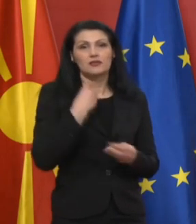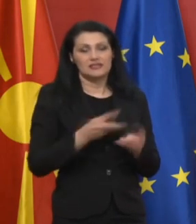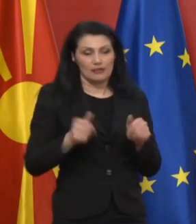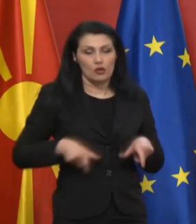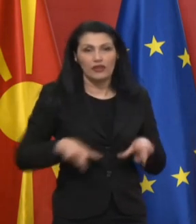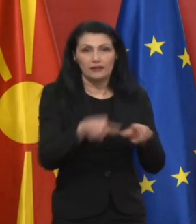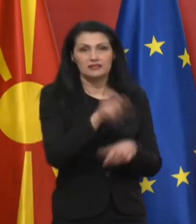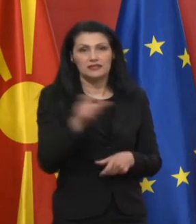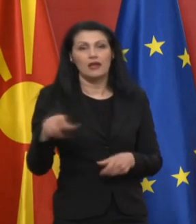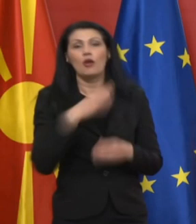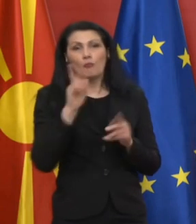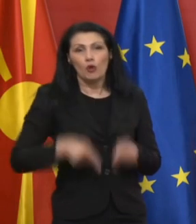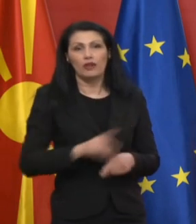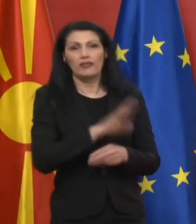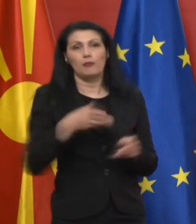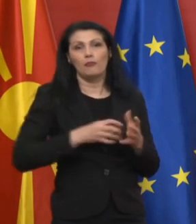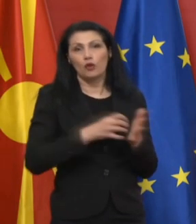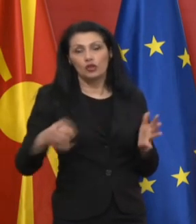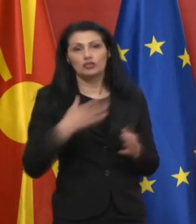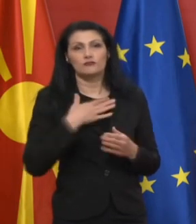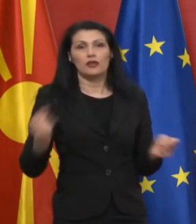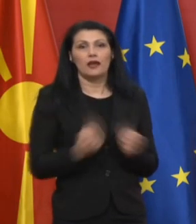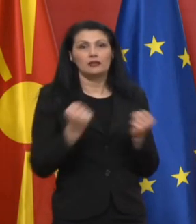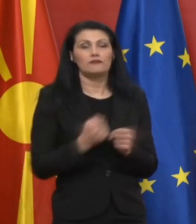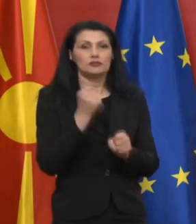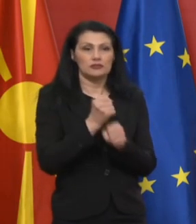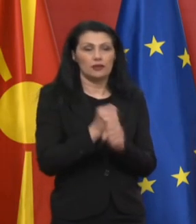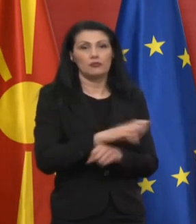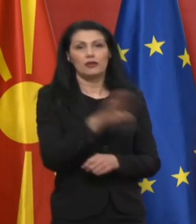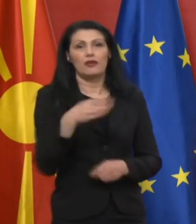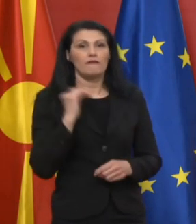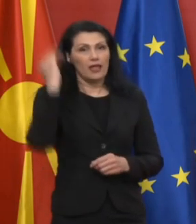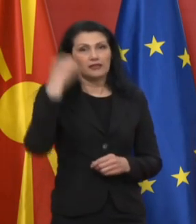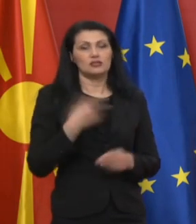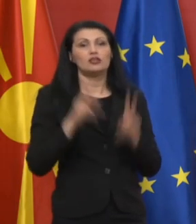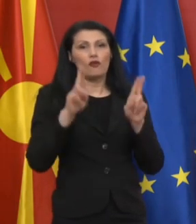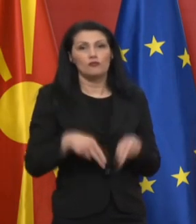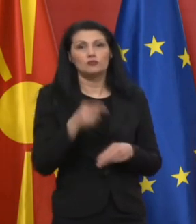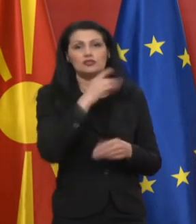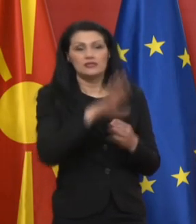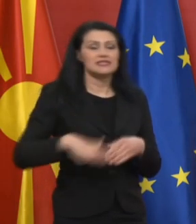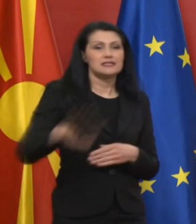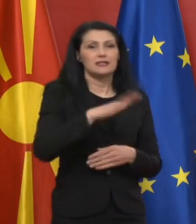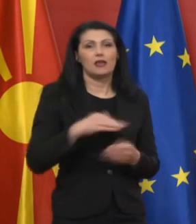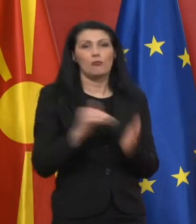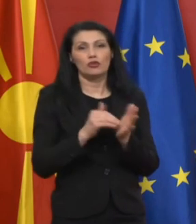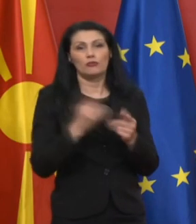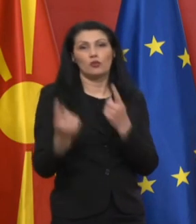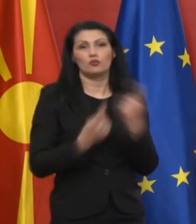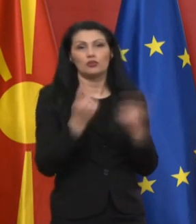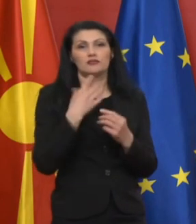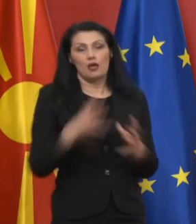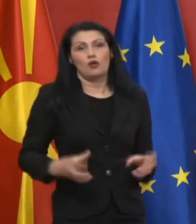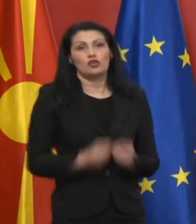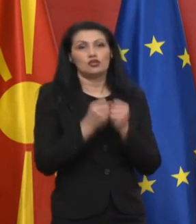мора да ги продолжат своите работни активности. Владата ќе ги овозможи сите потребни услови за